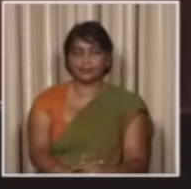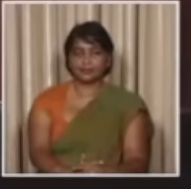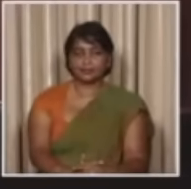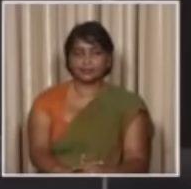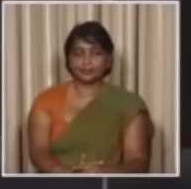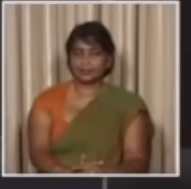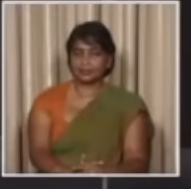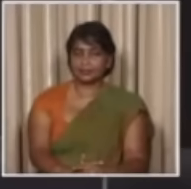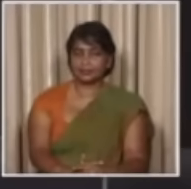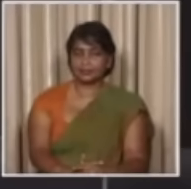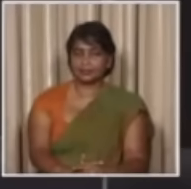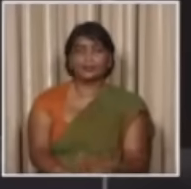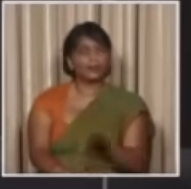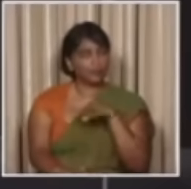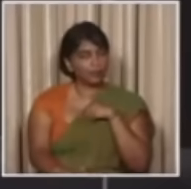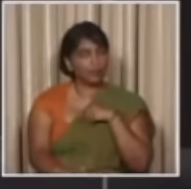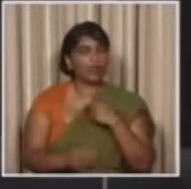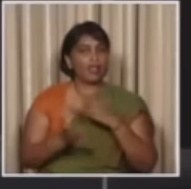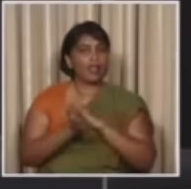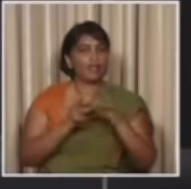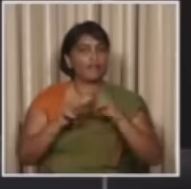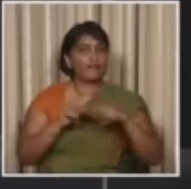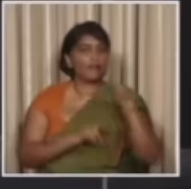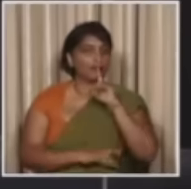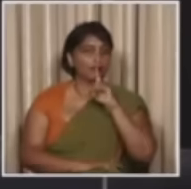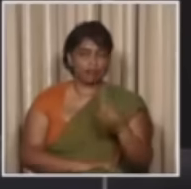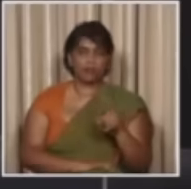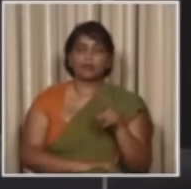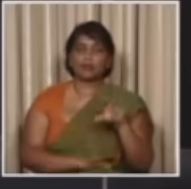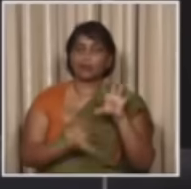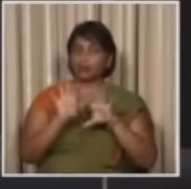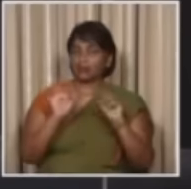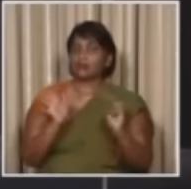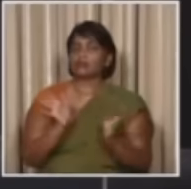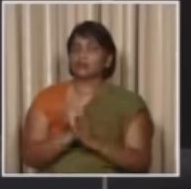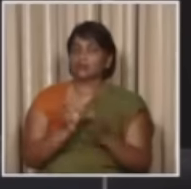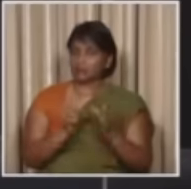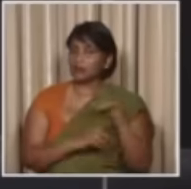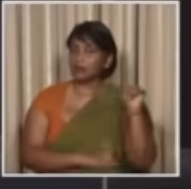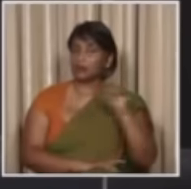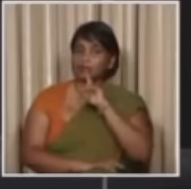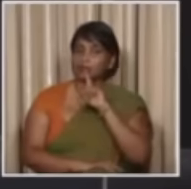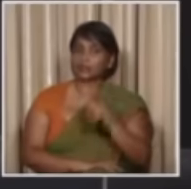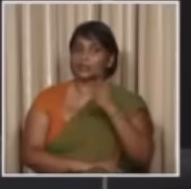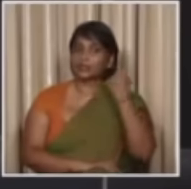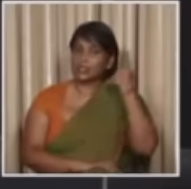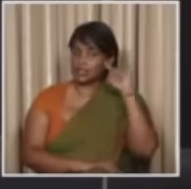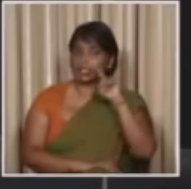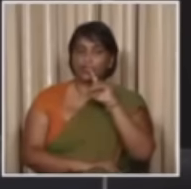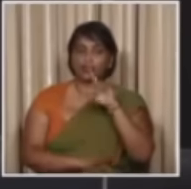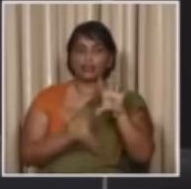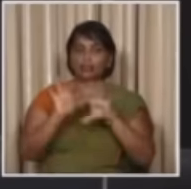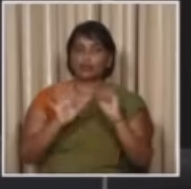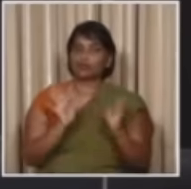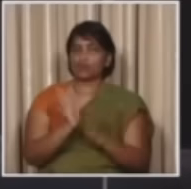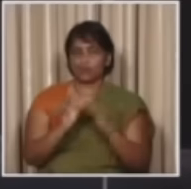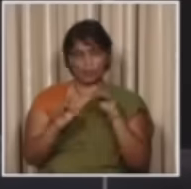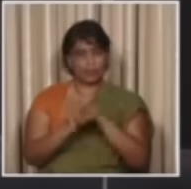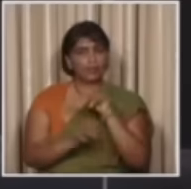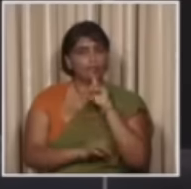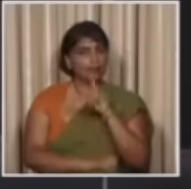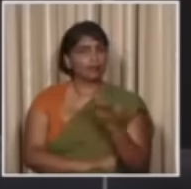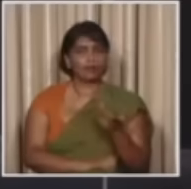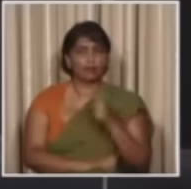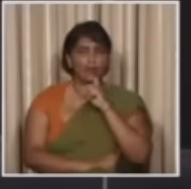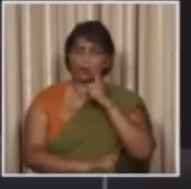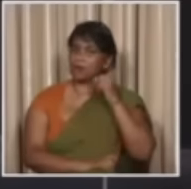පිළිගන්නවා නම් හරින් ෆ්‍රැන්ඩ් මැතිතුමාගේ තර්කය හරි. එහෙමනම් සිලෙක් කමිටි එකක් දාන්න. එතුමාගේ ඉල්ලීම අනුව ඊයේත් මෙතුමා කිව්වා සිලෙක් කමිටි එකක් දාමුයි කියලා. ඇයි මේ